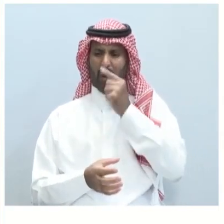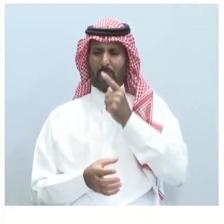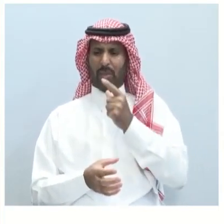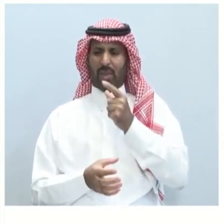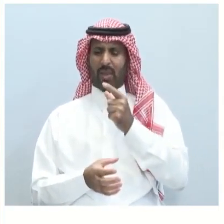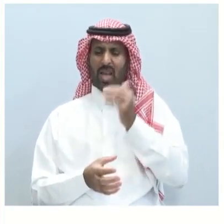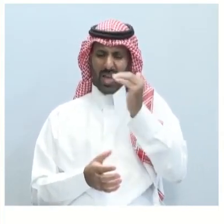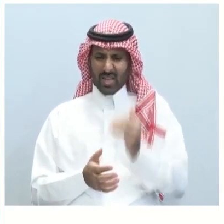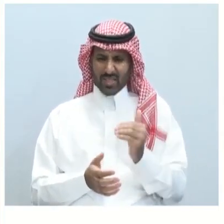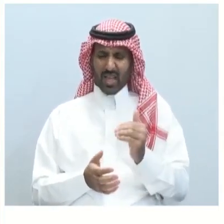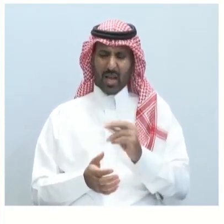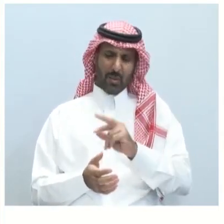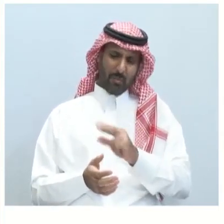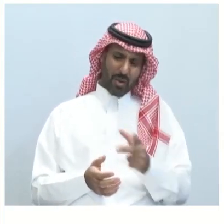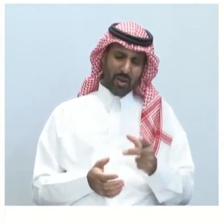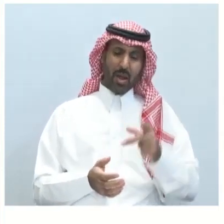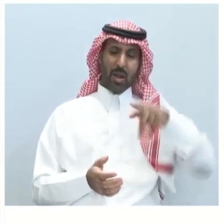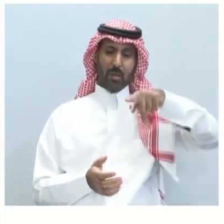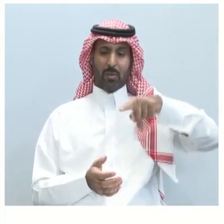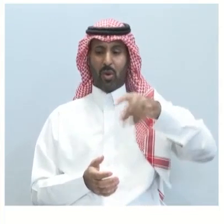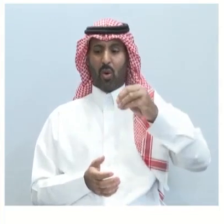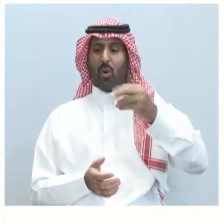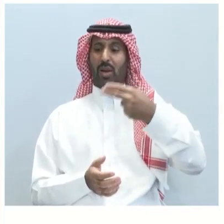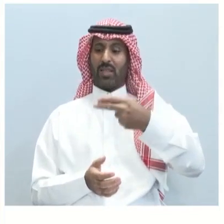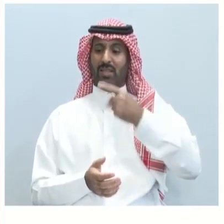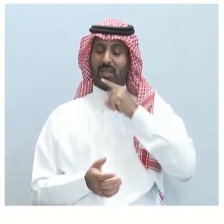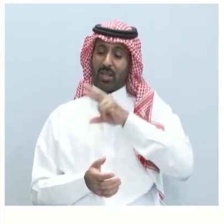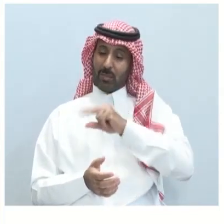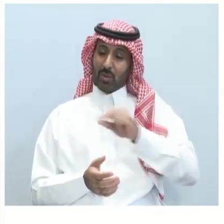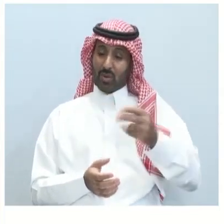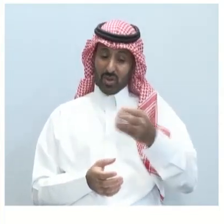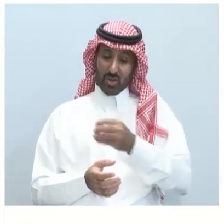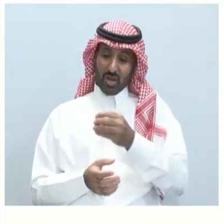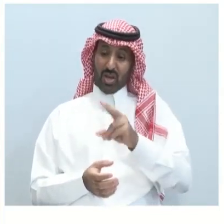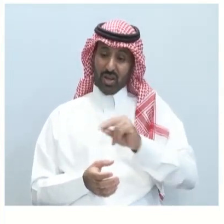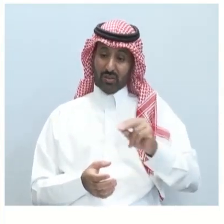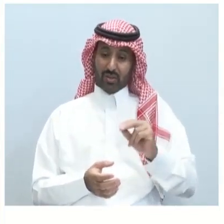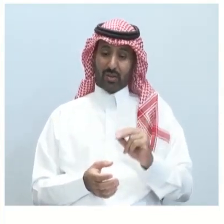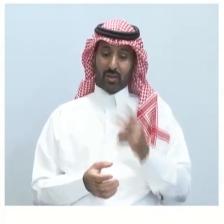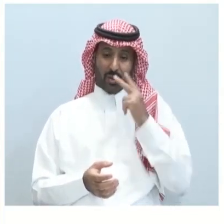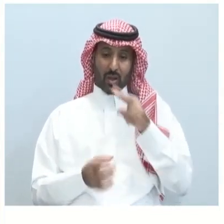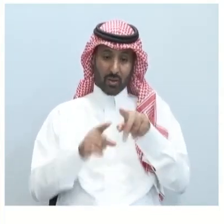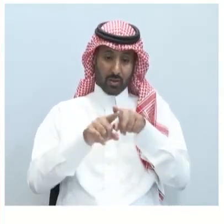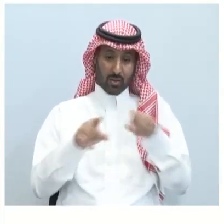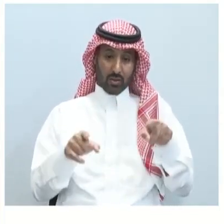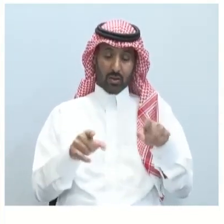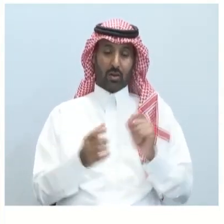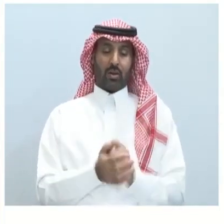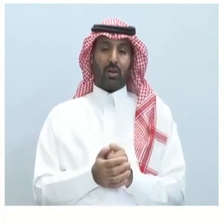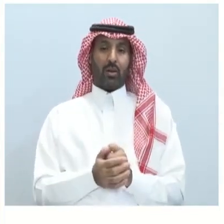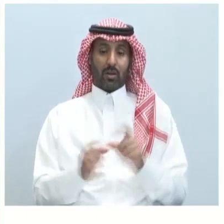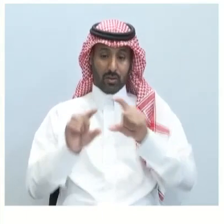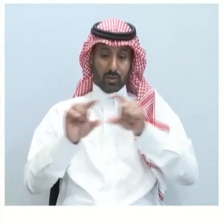قيمه البي او اتش للمحلول نفسه لاحظ القيم هذه اللي موجوده عندك هو يحتاج ايش